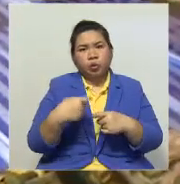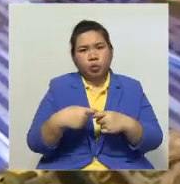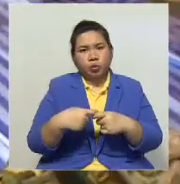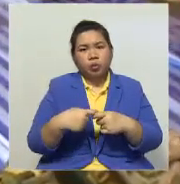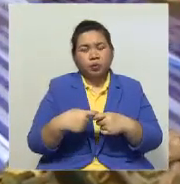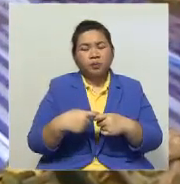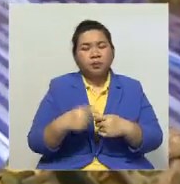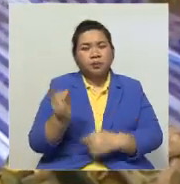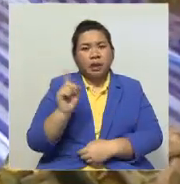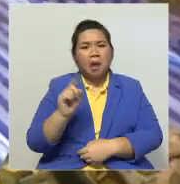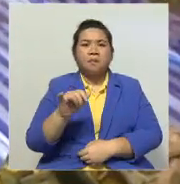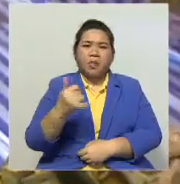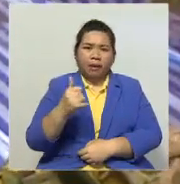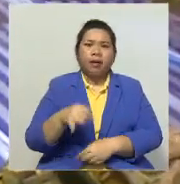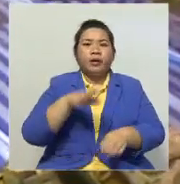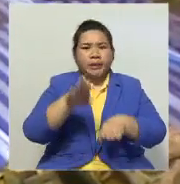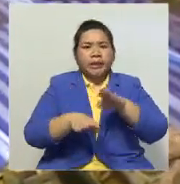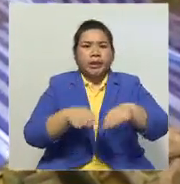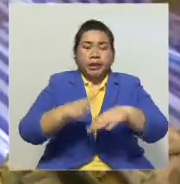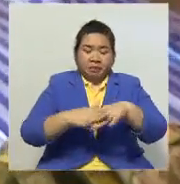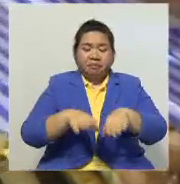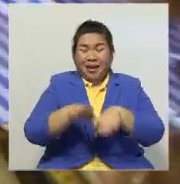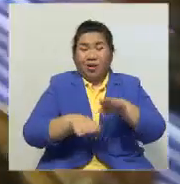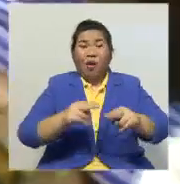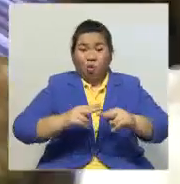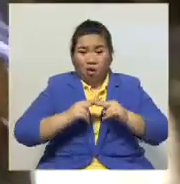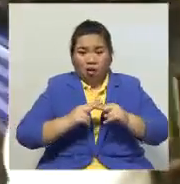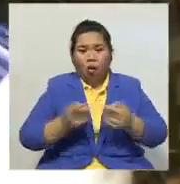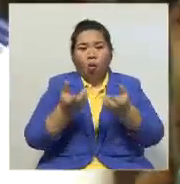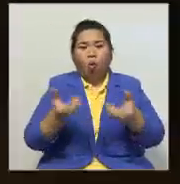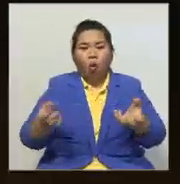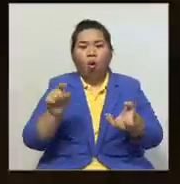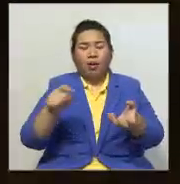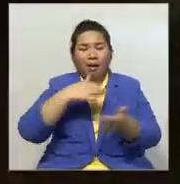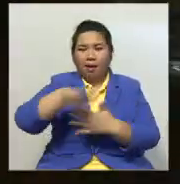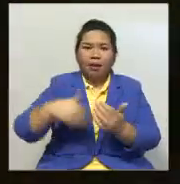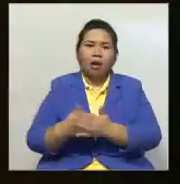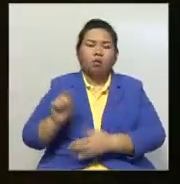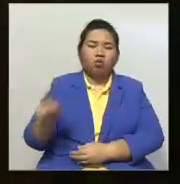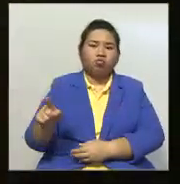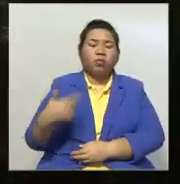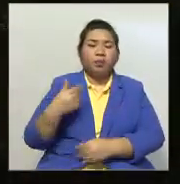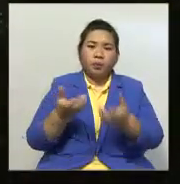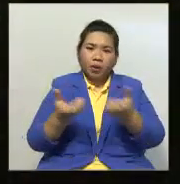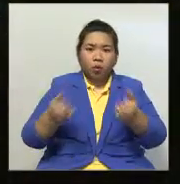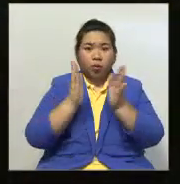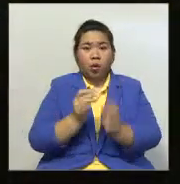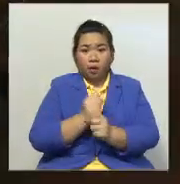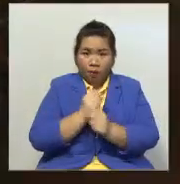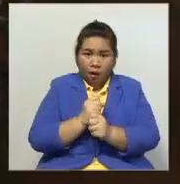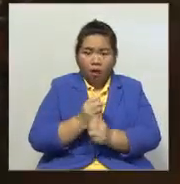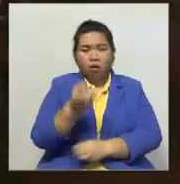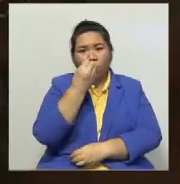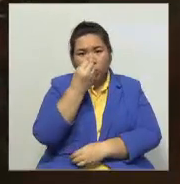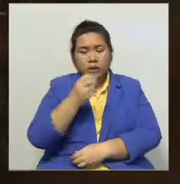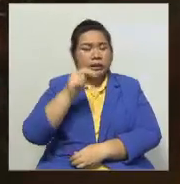ถึงการเดินทางนั้นอาจจะต้องเป็นการเดินเท้าค่ะแล้วก็สัมภาระด้านหลังตรงนี้นะคะทั้งของเจ้าที่เองอาหาร